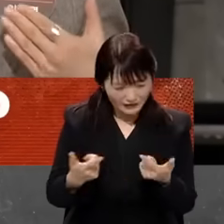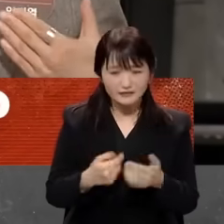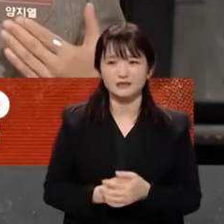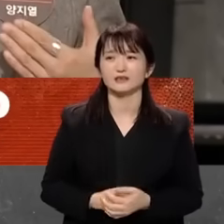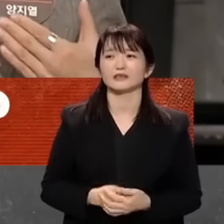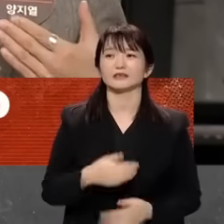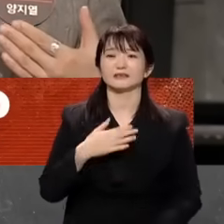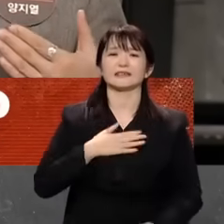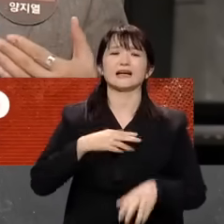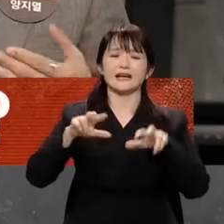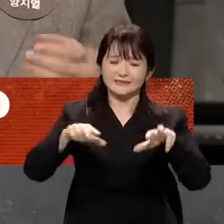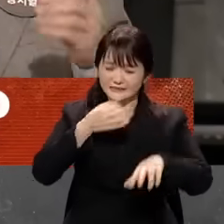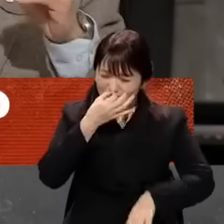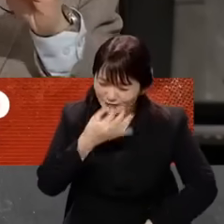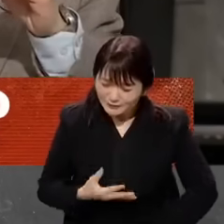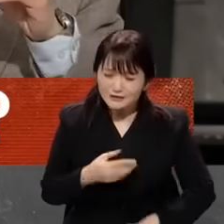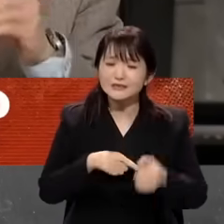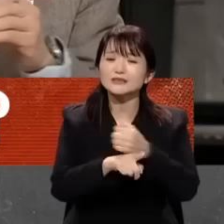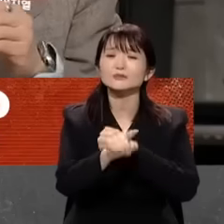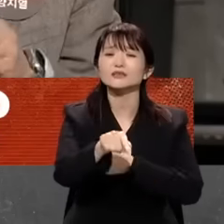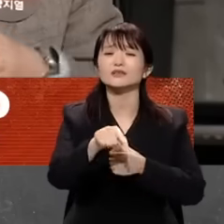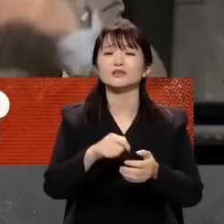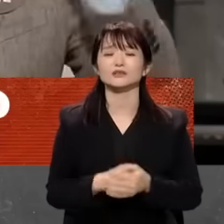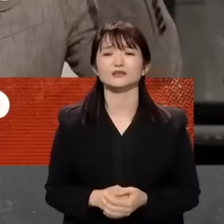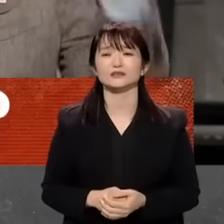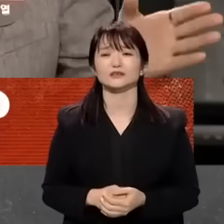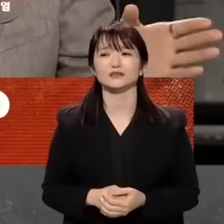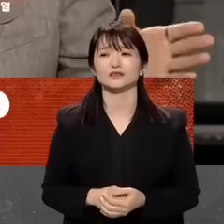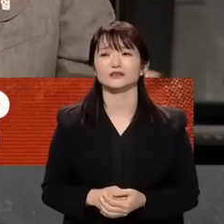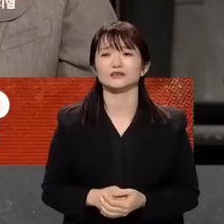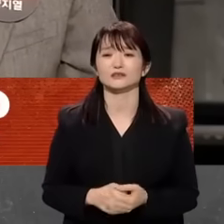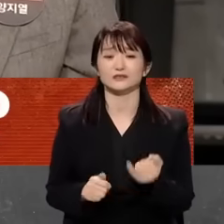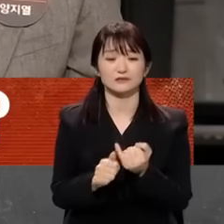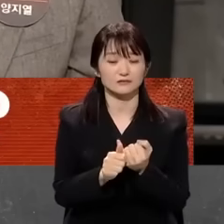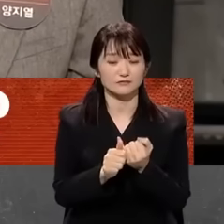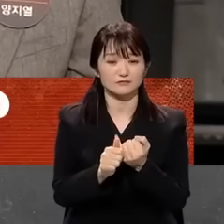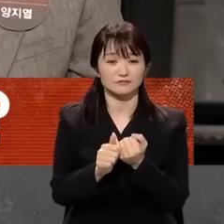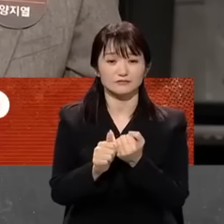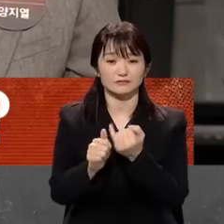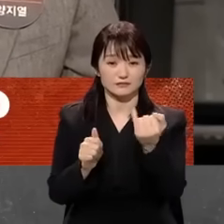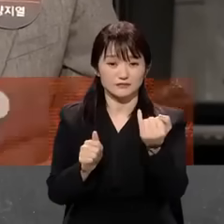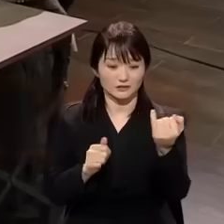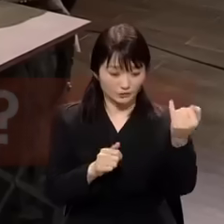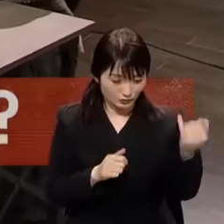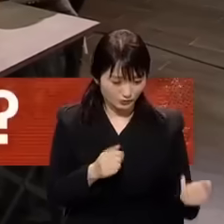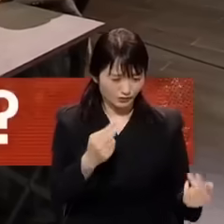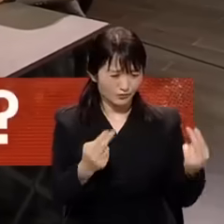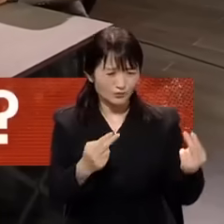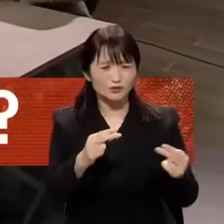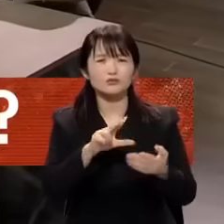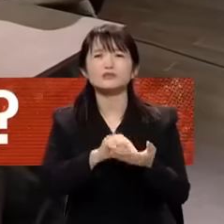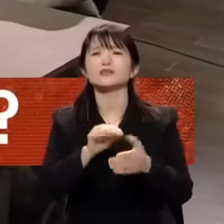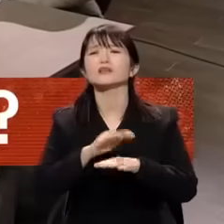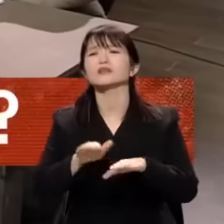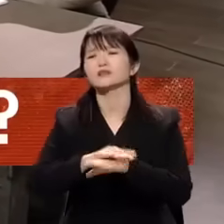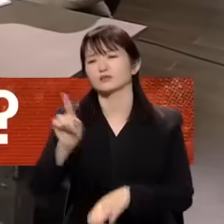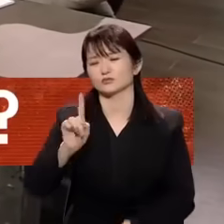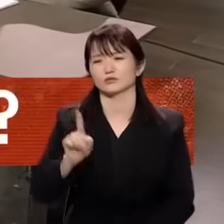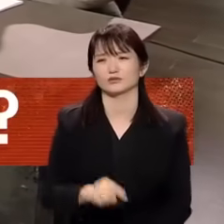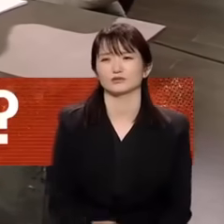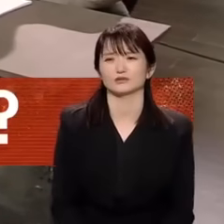지금 힘들다는 얘기하는데 그거를 왜 비교를 해서 문제를 풀려고 해 남자들이 참 저 성적이요